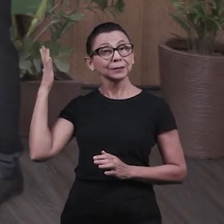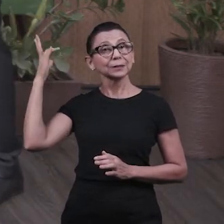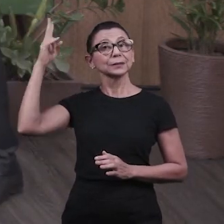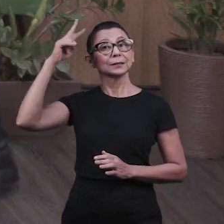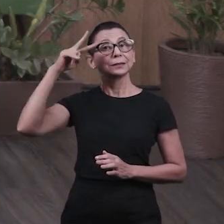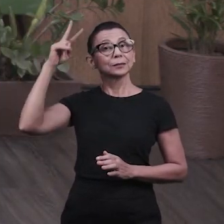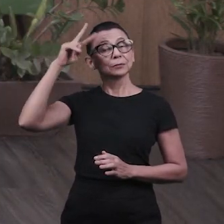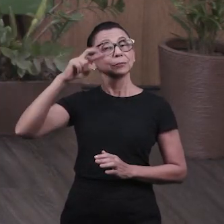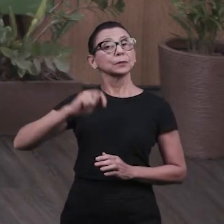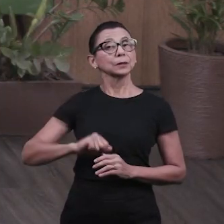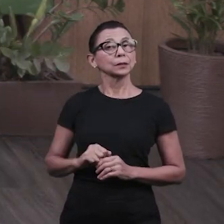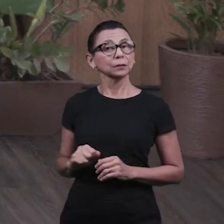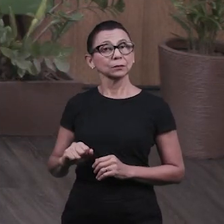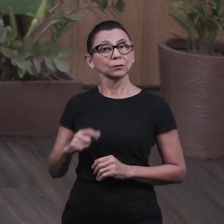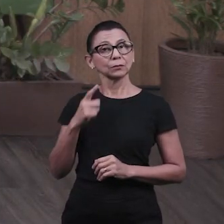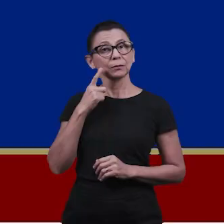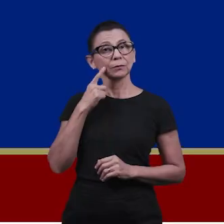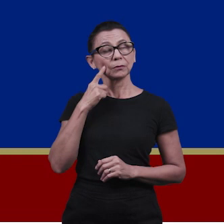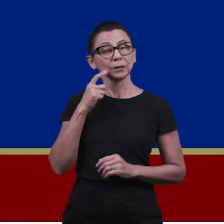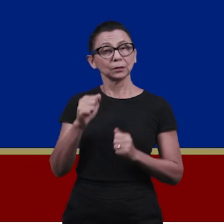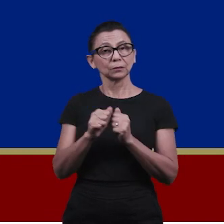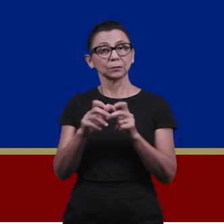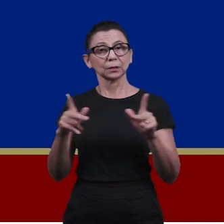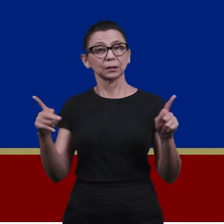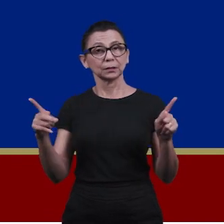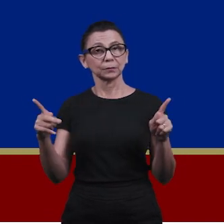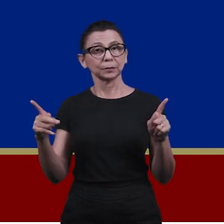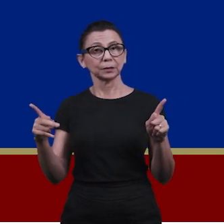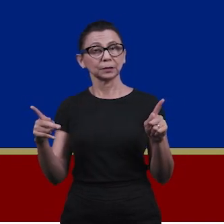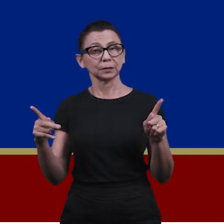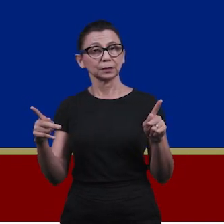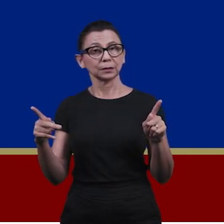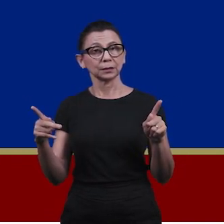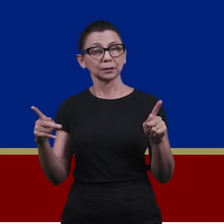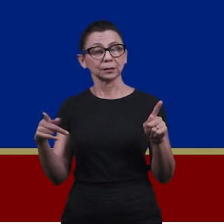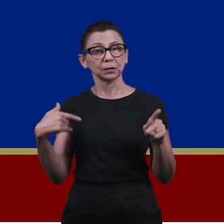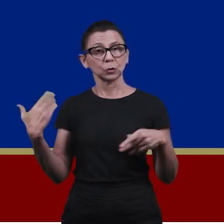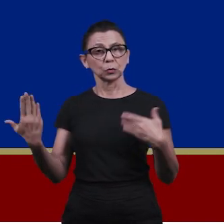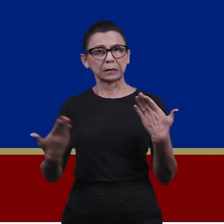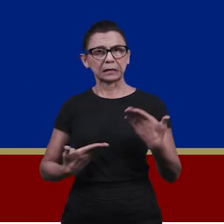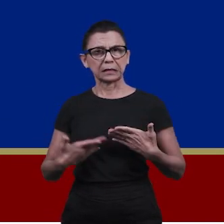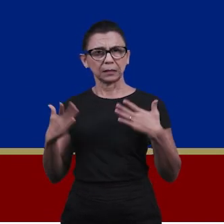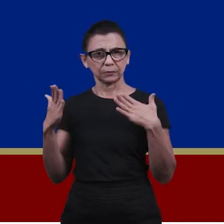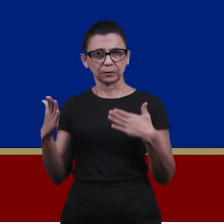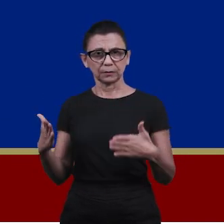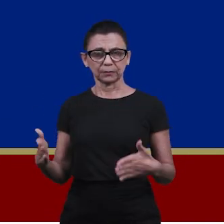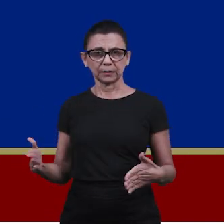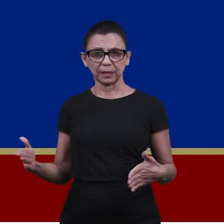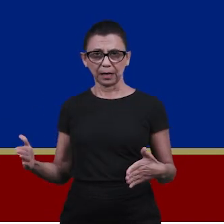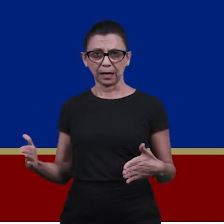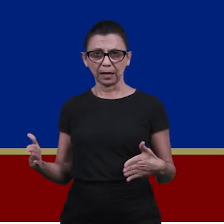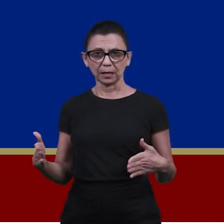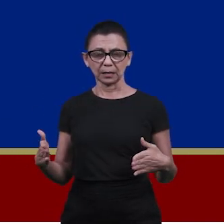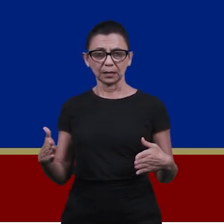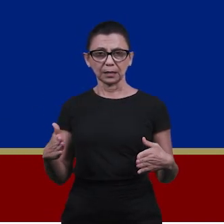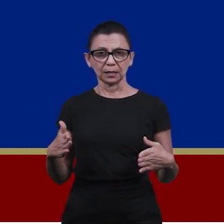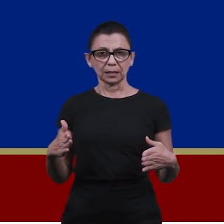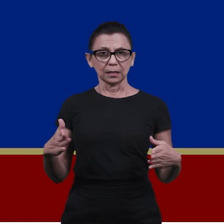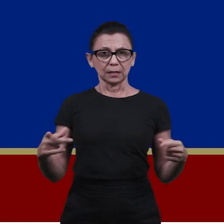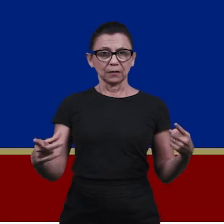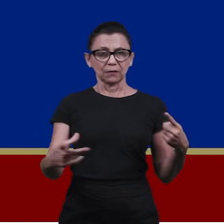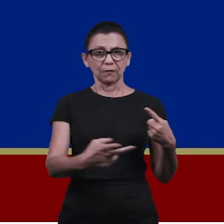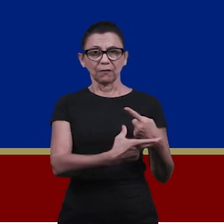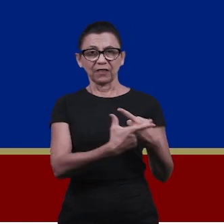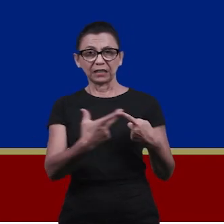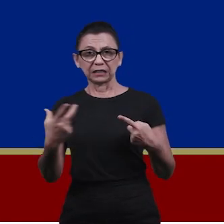bien le texte Apocalypse 12, ils l'ont vaincu par le sang de l'agneau de Jésus et la parole de